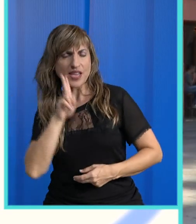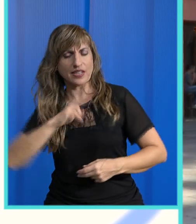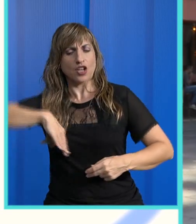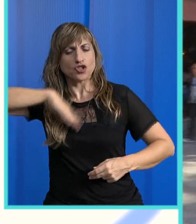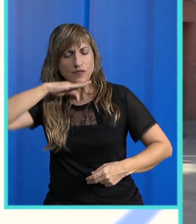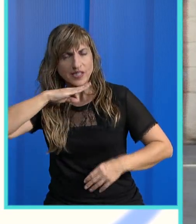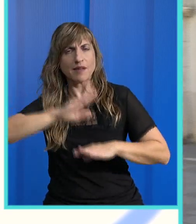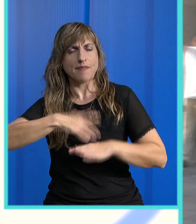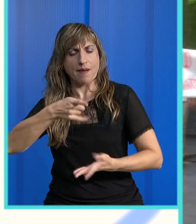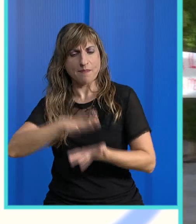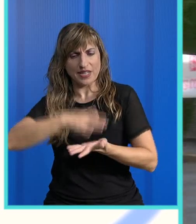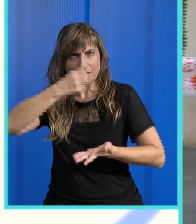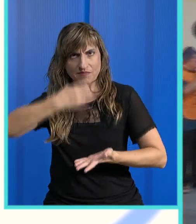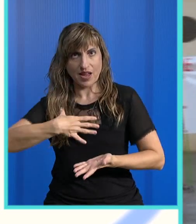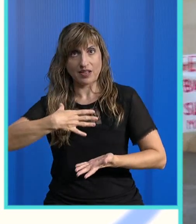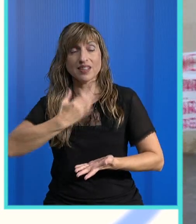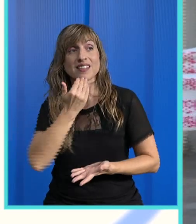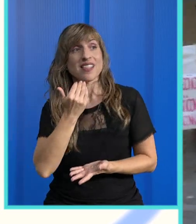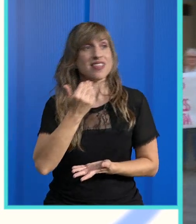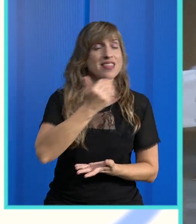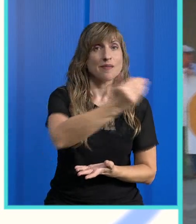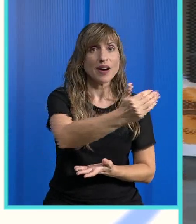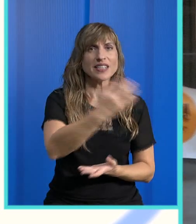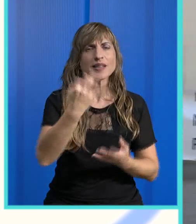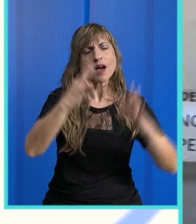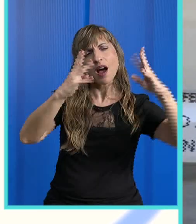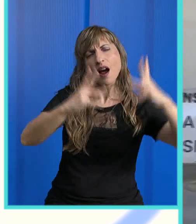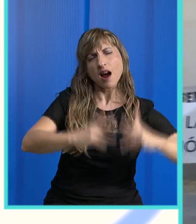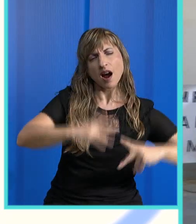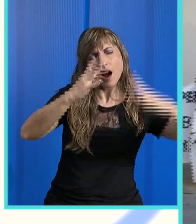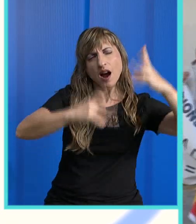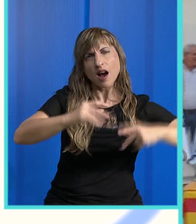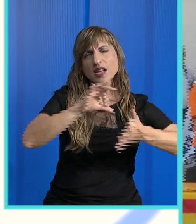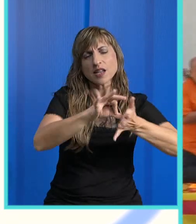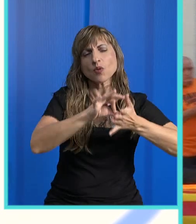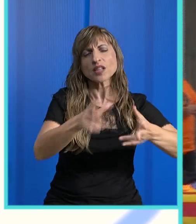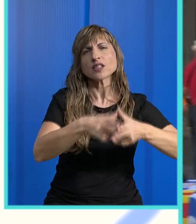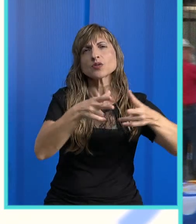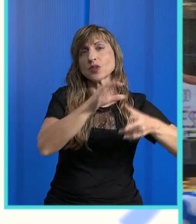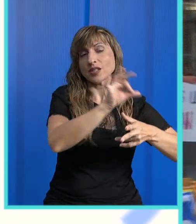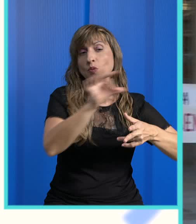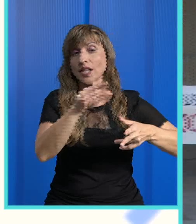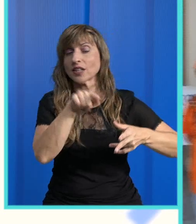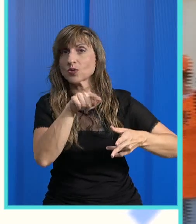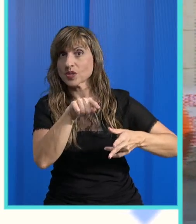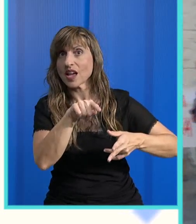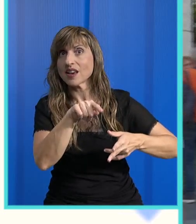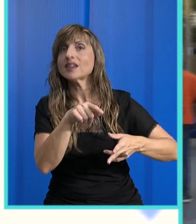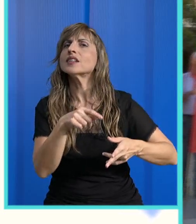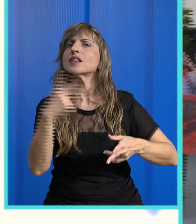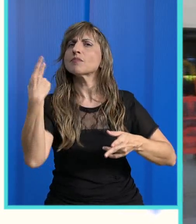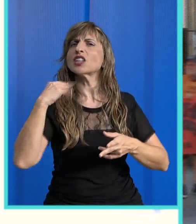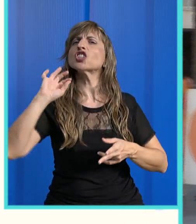de mes. Exigeixen al govern que es realitzin les auditories als comptes de la seguretat social i afirmen que les pensions sí són